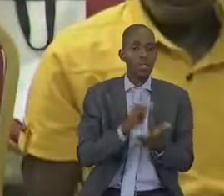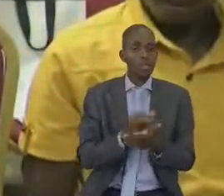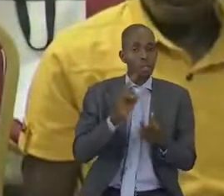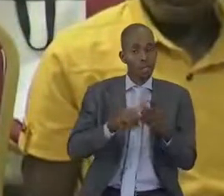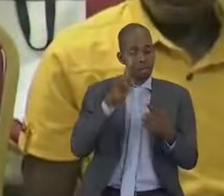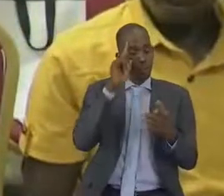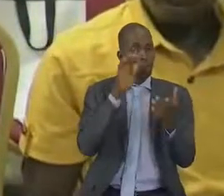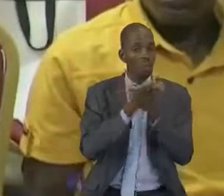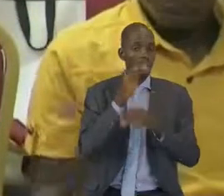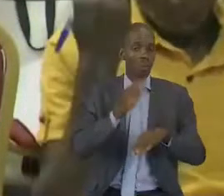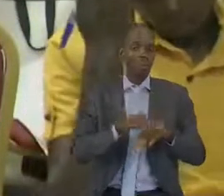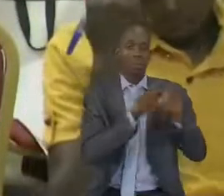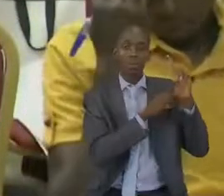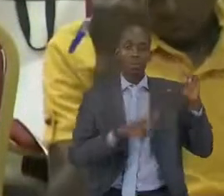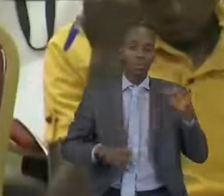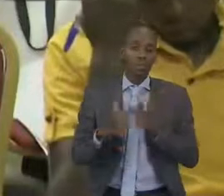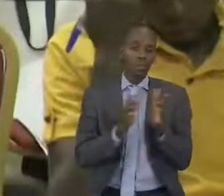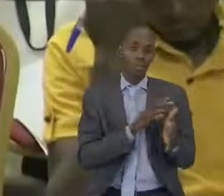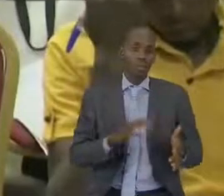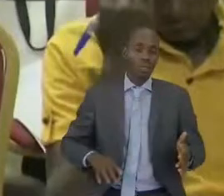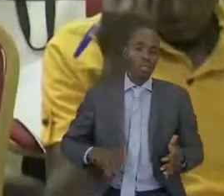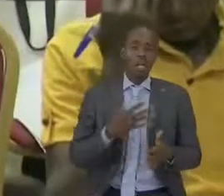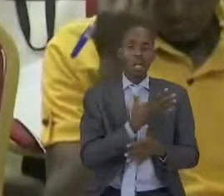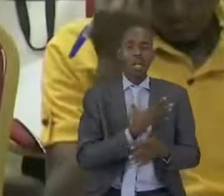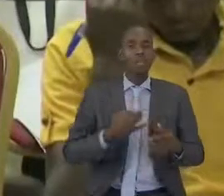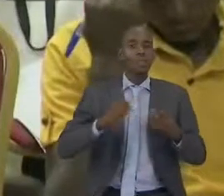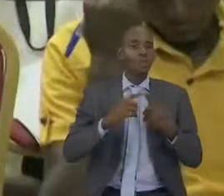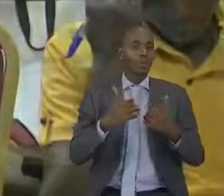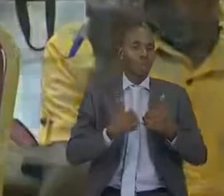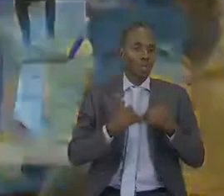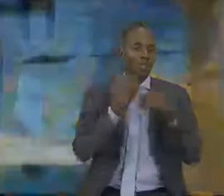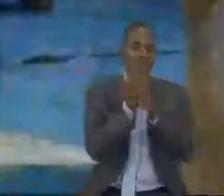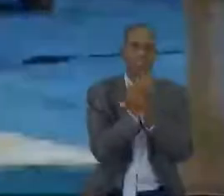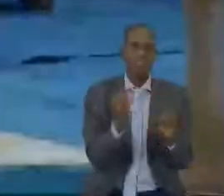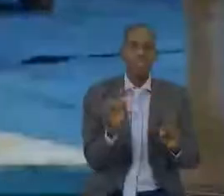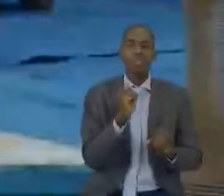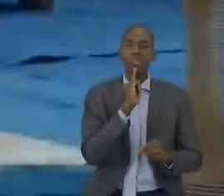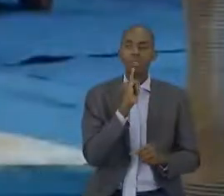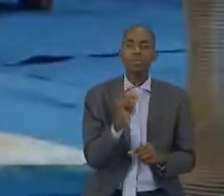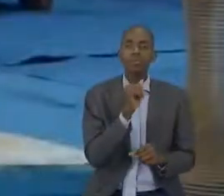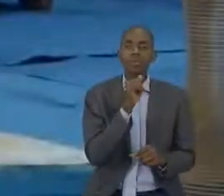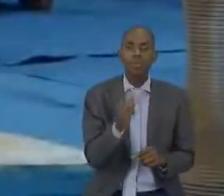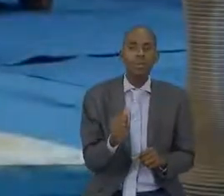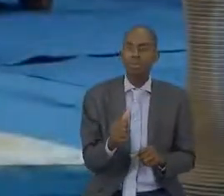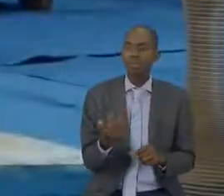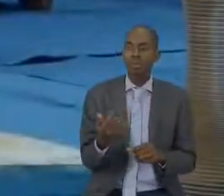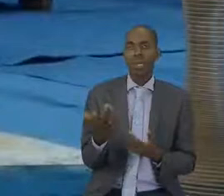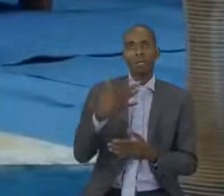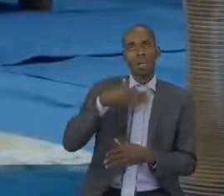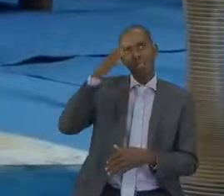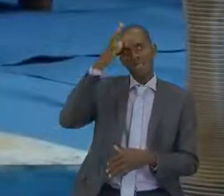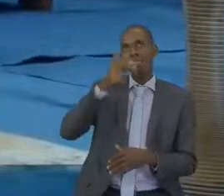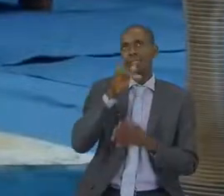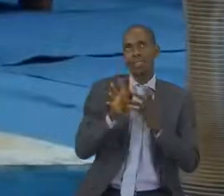Seigneur Jésus-Christ et pour avoir le salut, ce n'est pas papa est chrétien, maman est